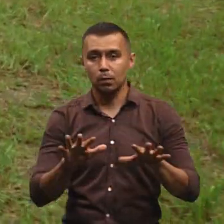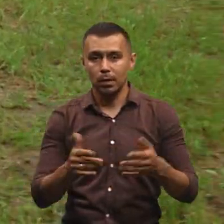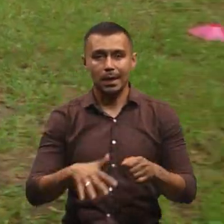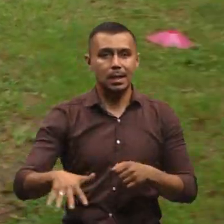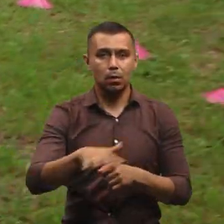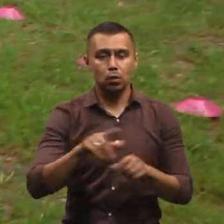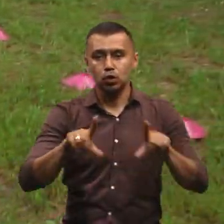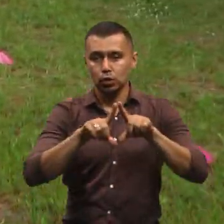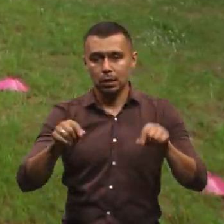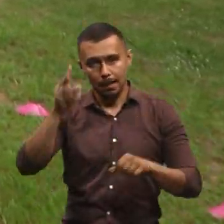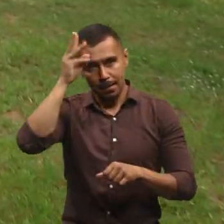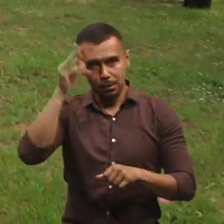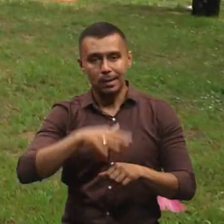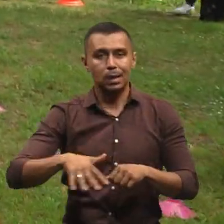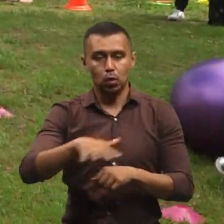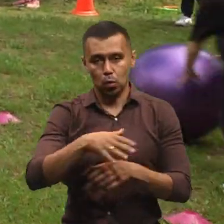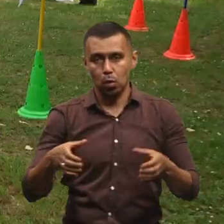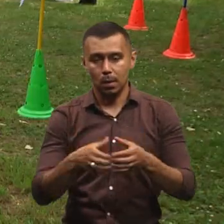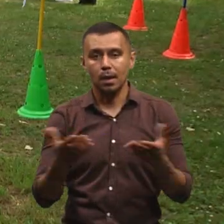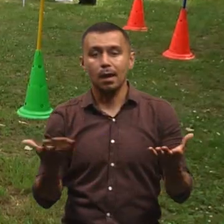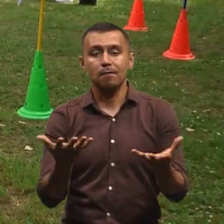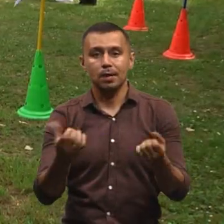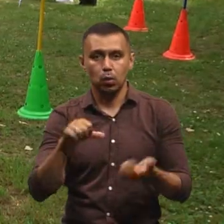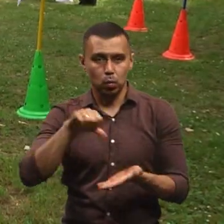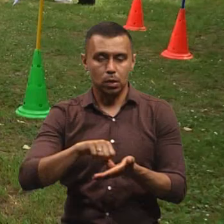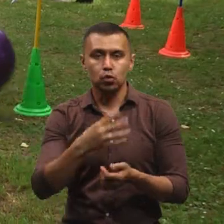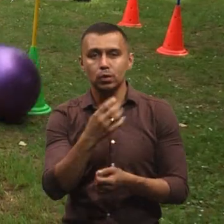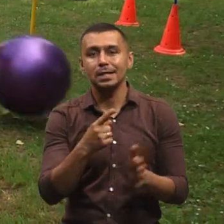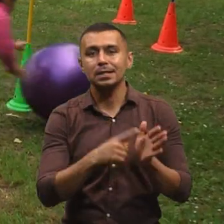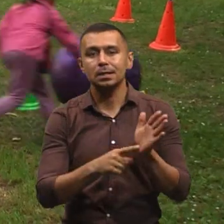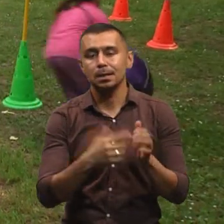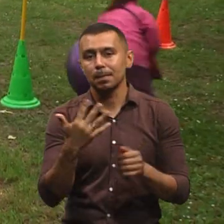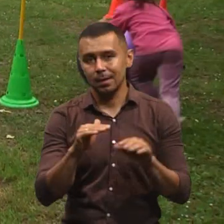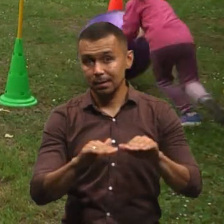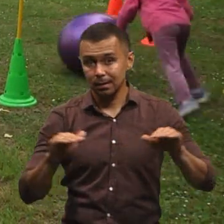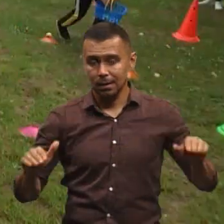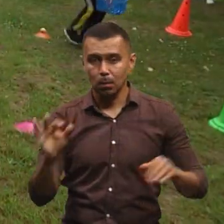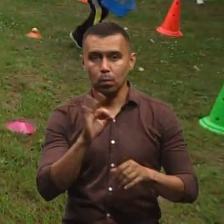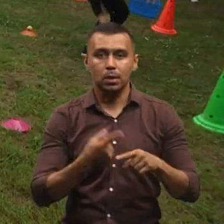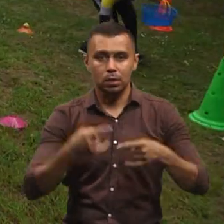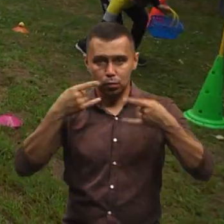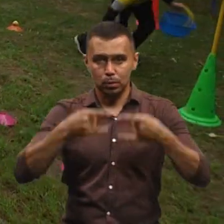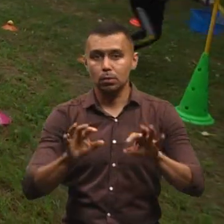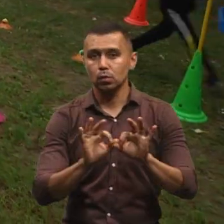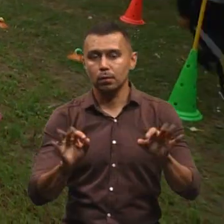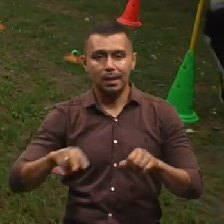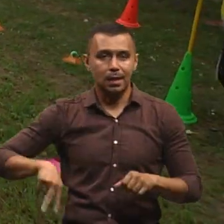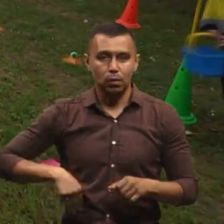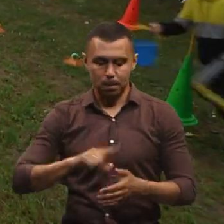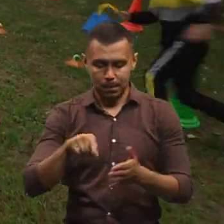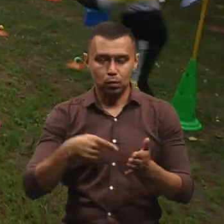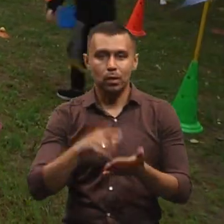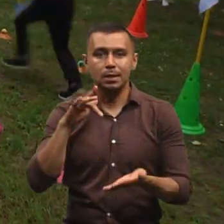на території шкіл Хмельницької тергромади у який взяли участь 465 дітей про це суспільному розповів директор